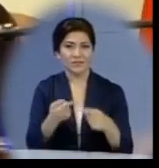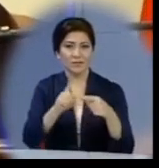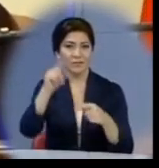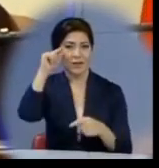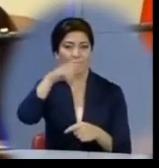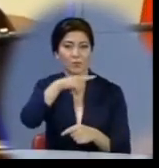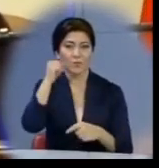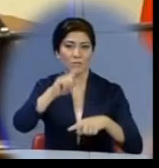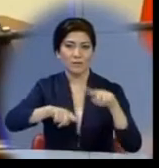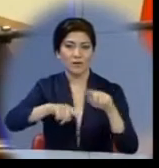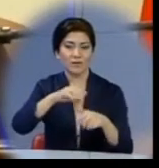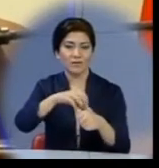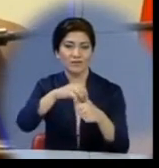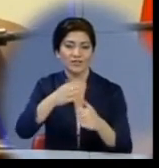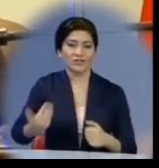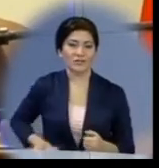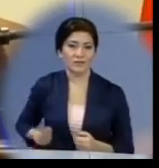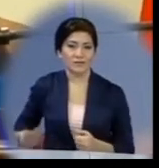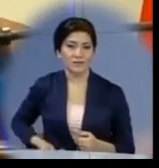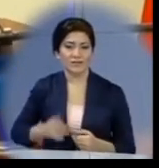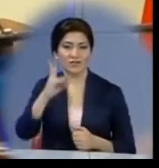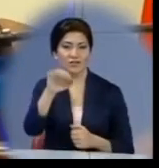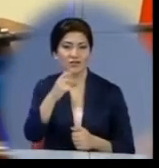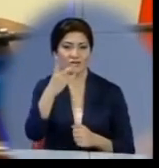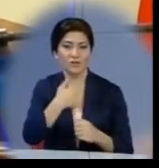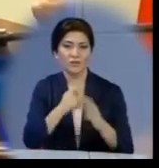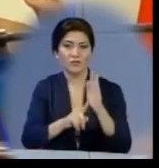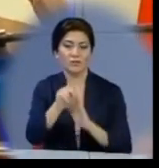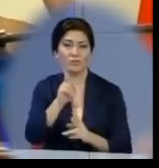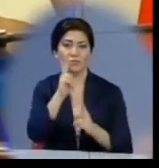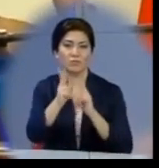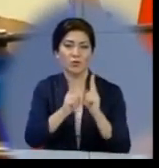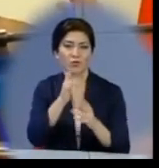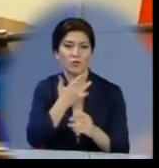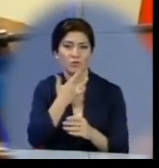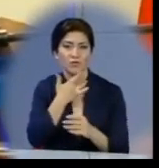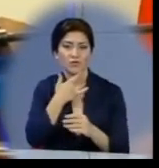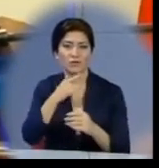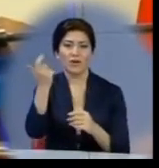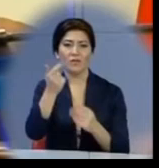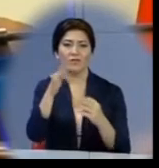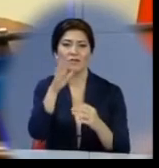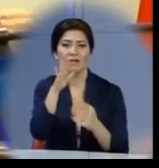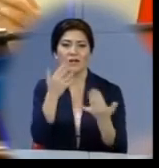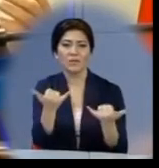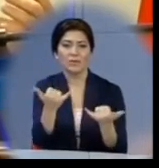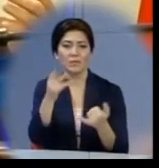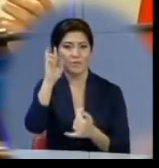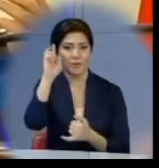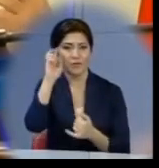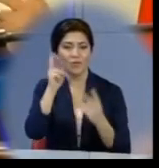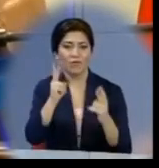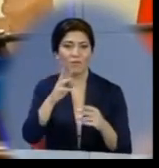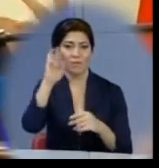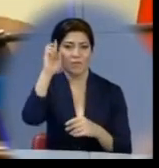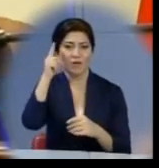Հայար Հուսական բարեկամության կենթանի խողորդանիշ ուզում եմ սկսել բողոքից։ Անկախության որ տարեդարսնենք նշում մի երկրի, որը